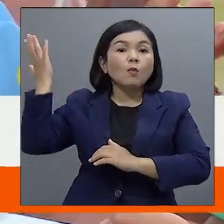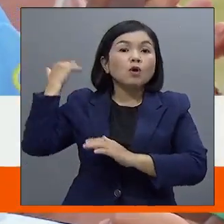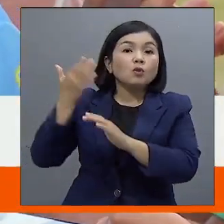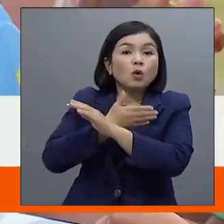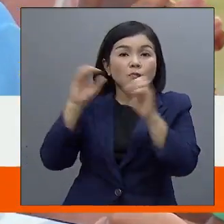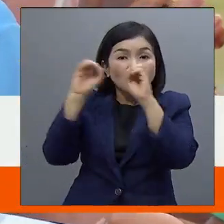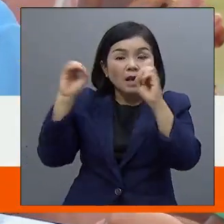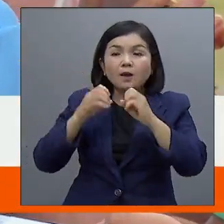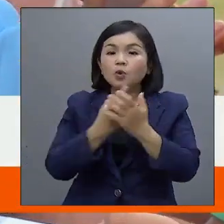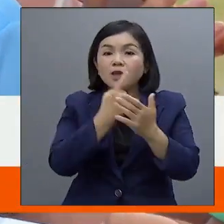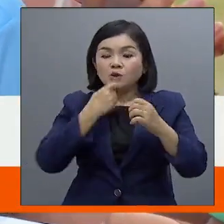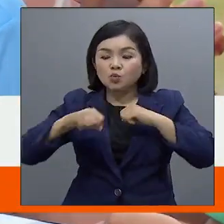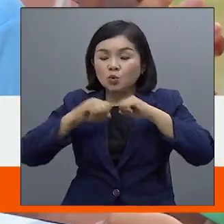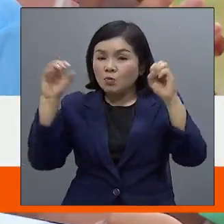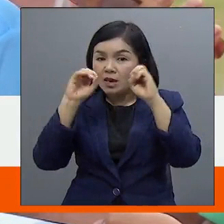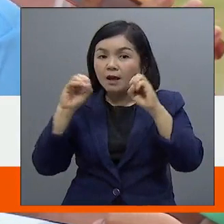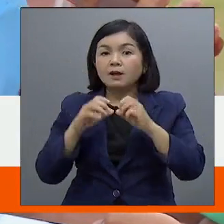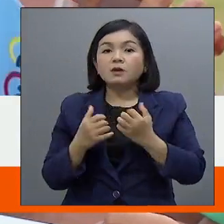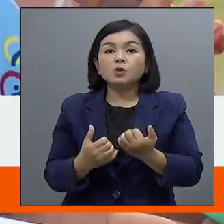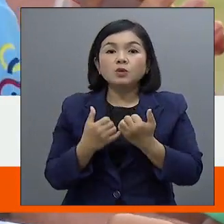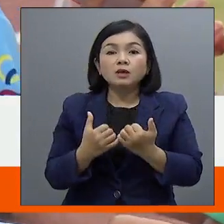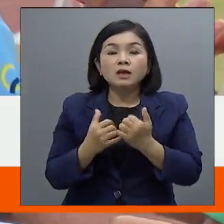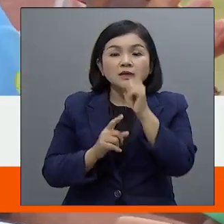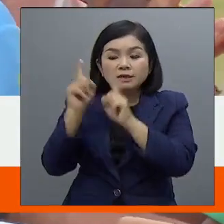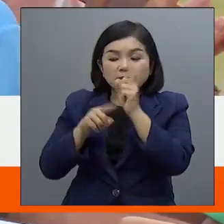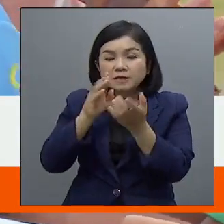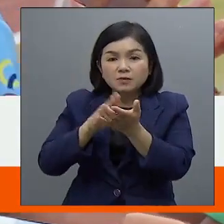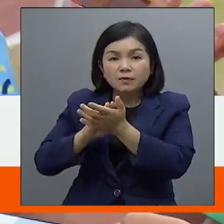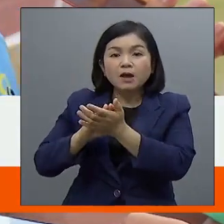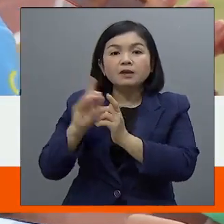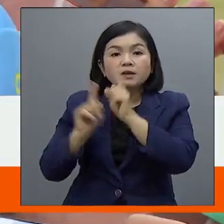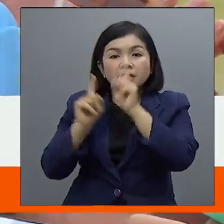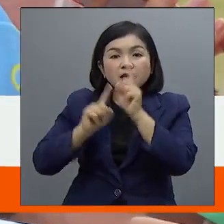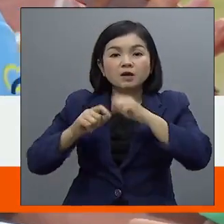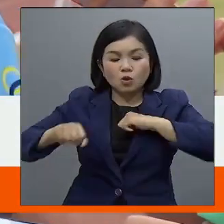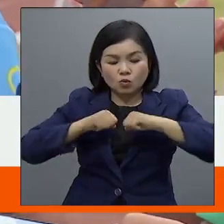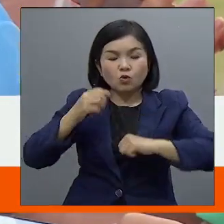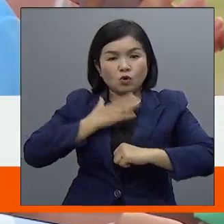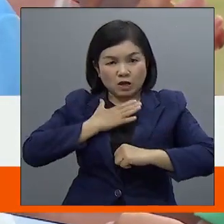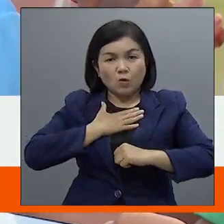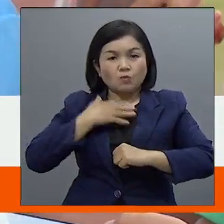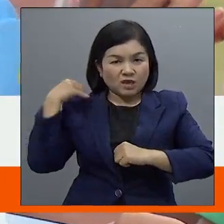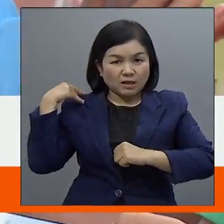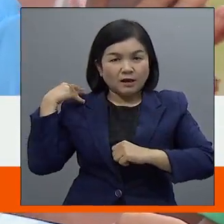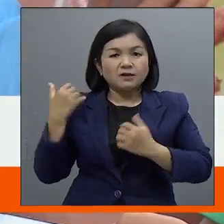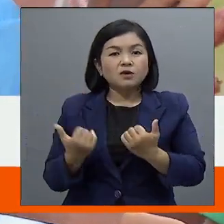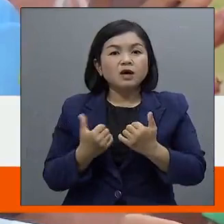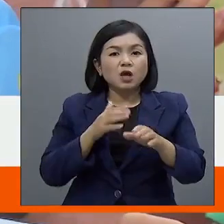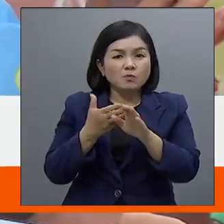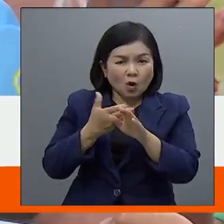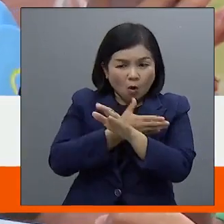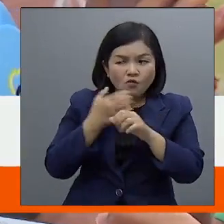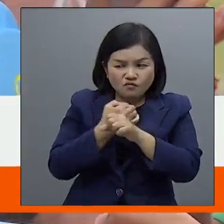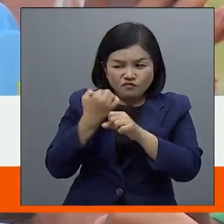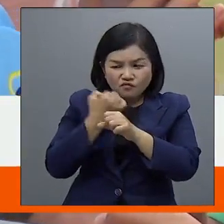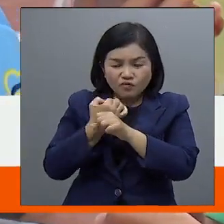คยแข่งเลยก็อยากแบบว่าอยากให้สถิติของเยาวชนชาติเป็นของผมอะไรเงี้ยก็การเตรียมตัวมาก็ถือว่าเตรียมตัวม